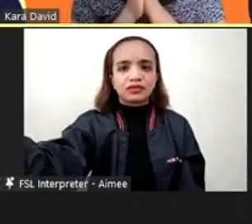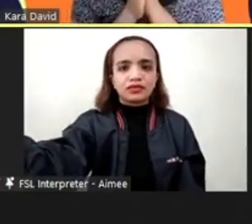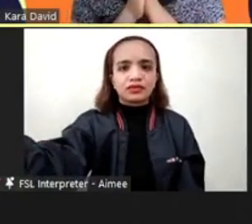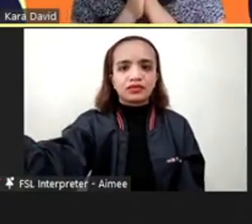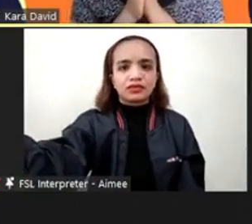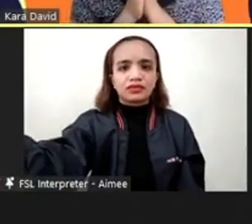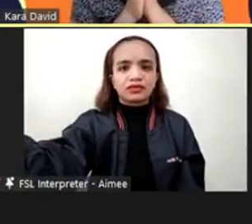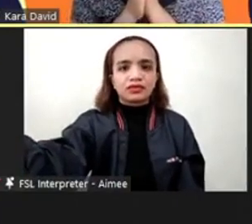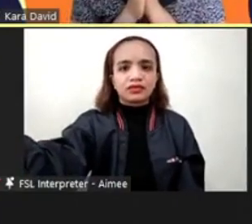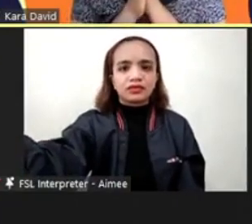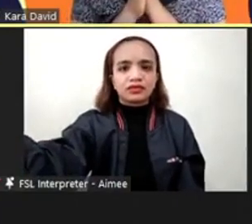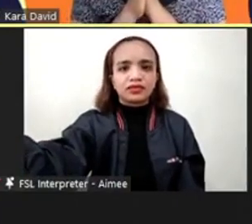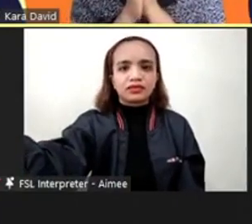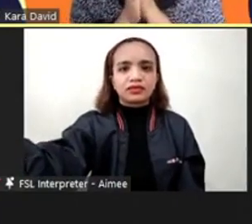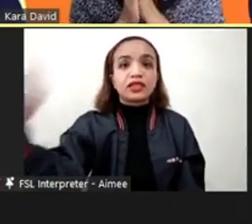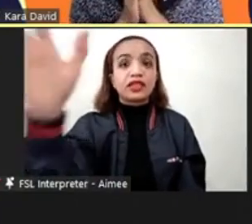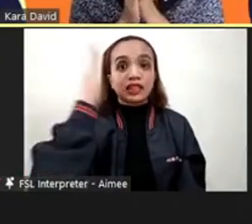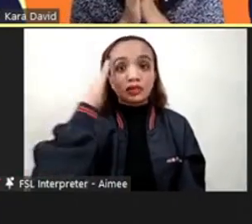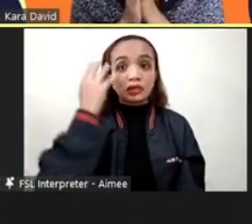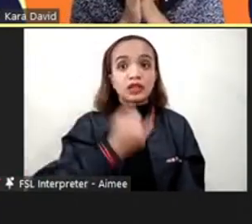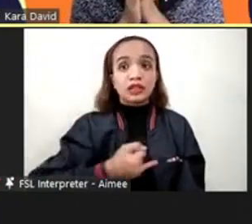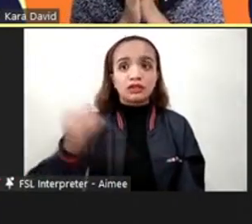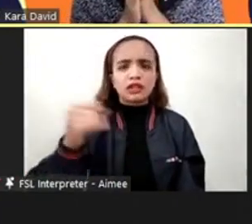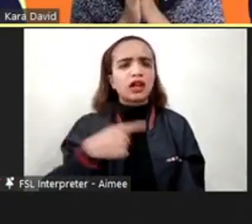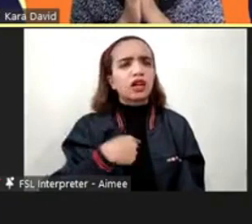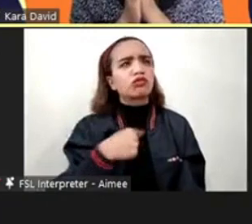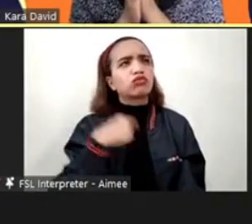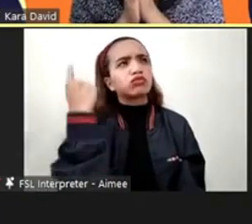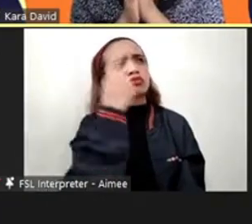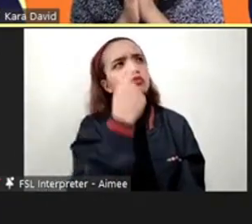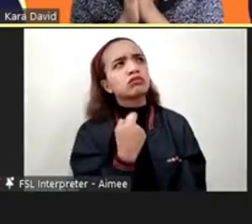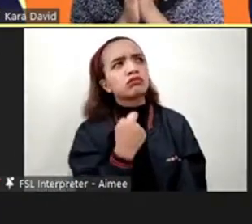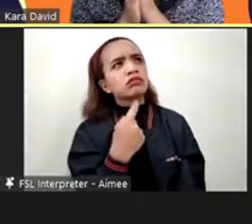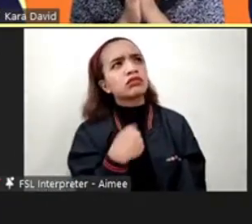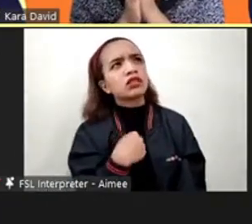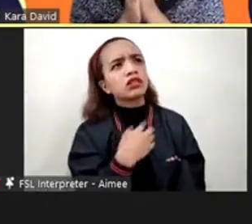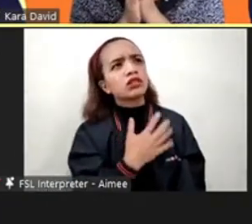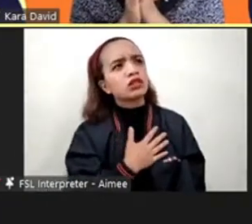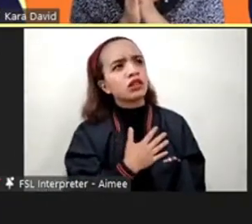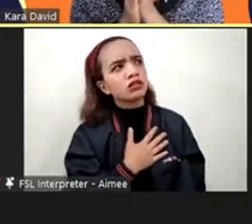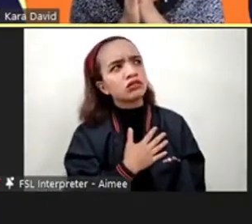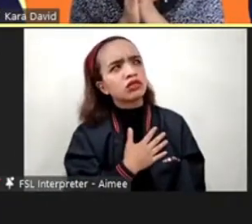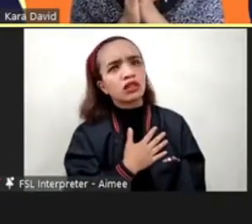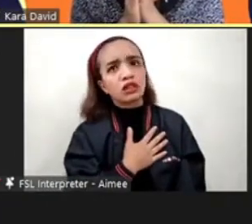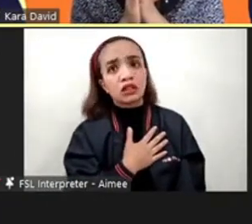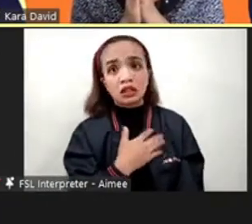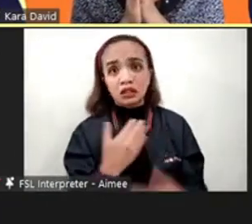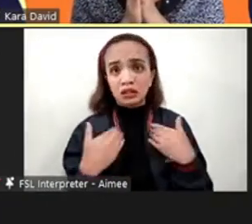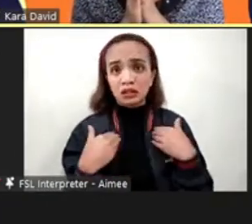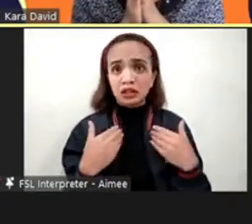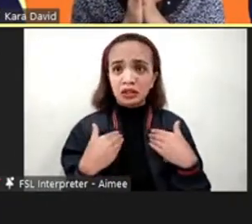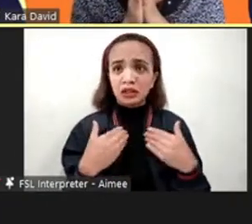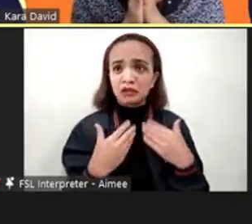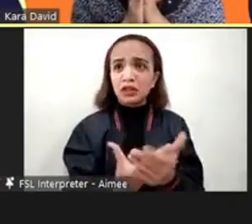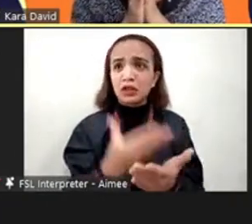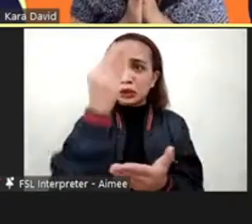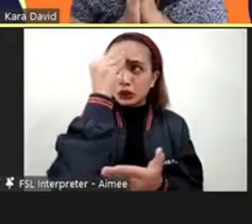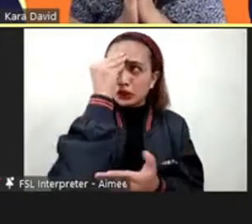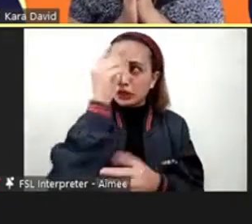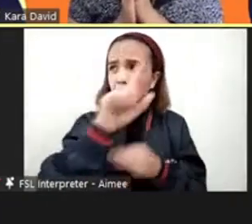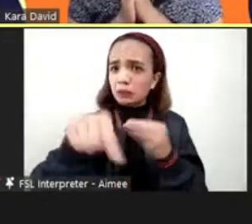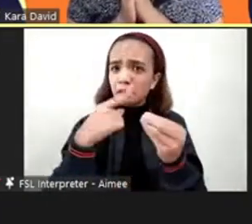sa event na ito, ang una kong tinanong sa sarili ko, shucks, meron nga ba talagang matututuhan sa COVID?